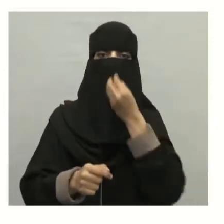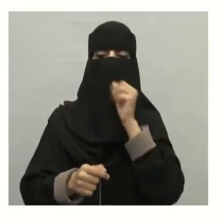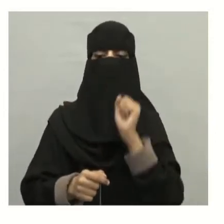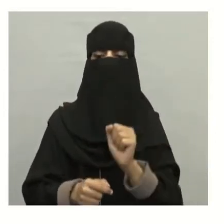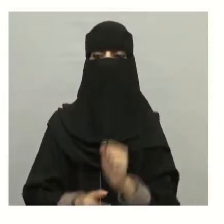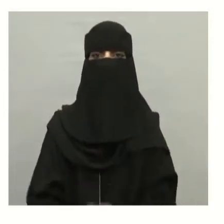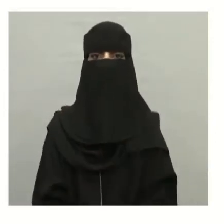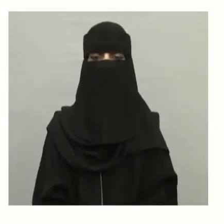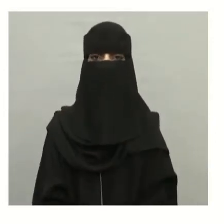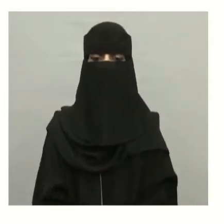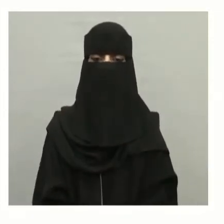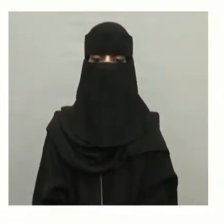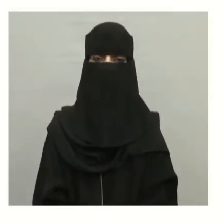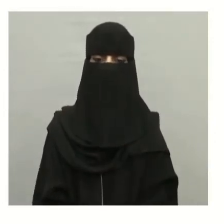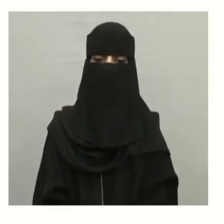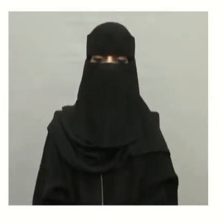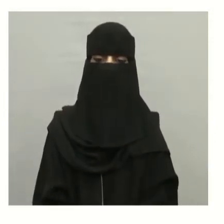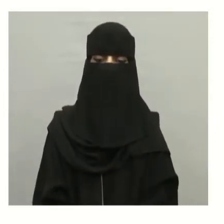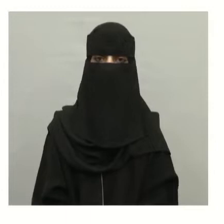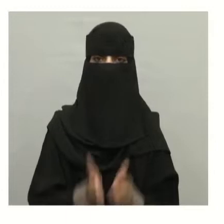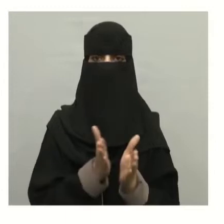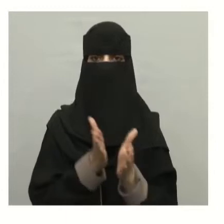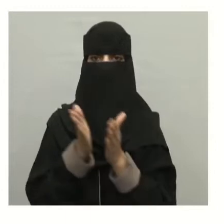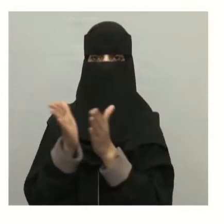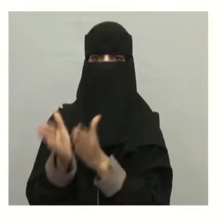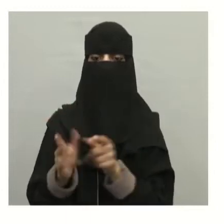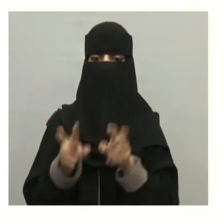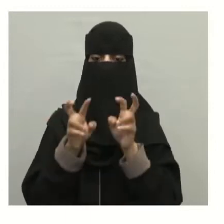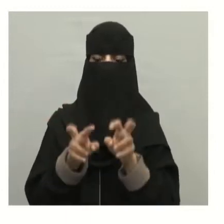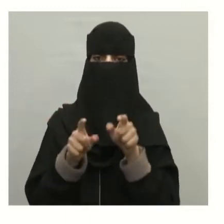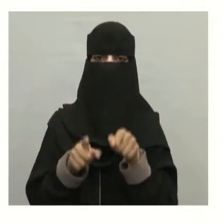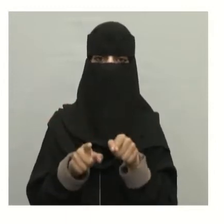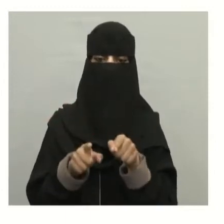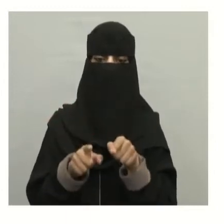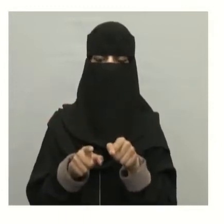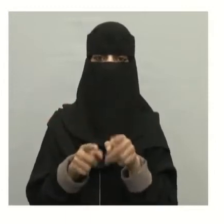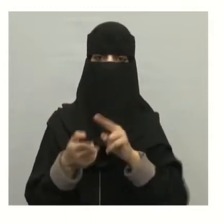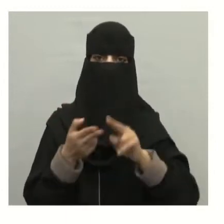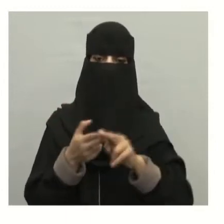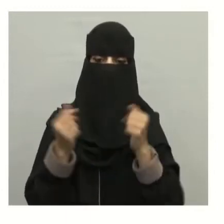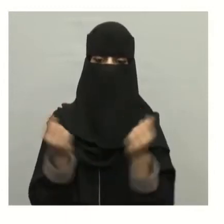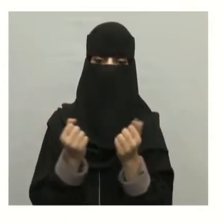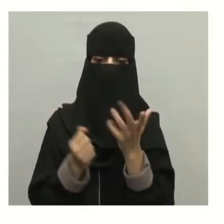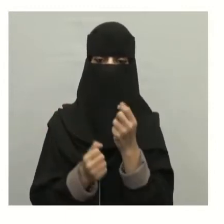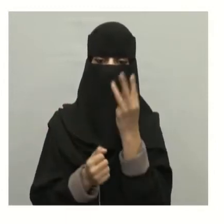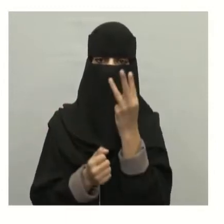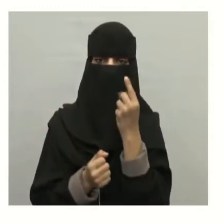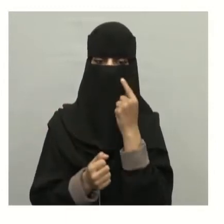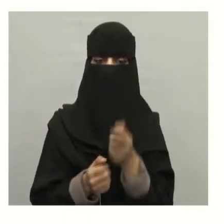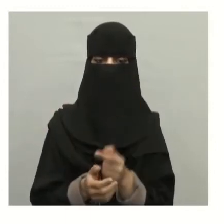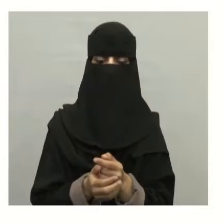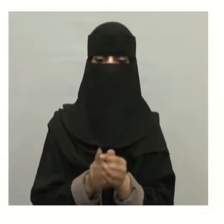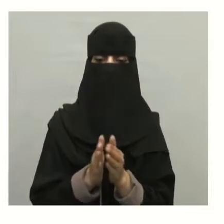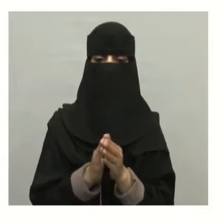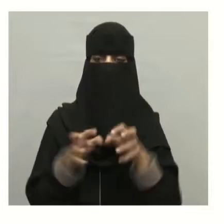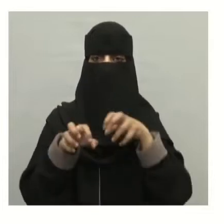الغذائية. نتوقف الآن لحل النشاط رقم 3،